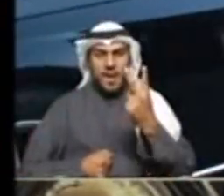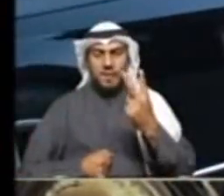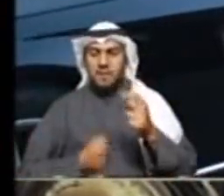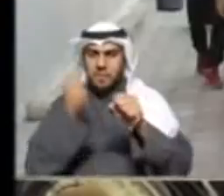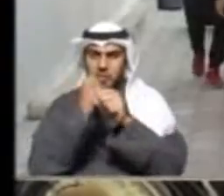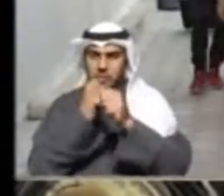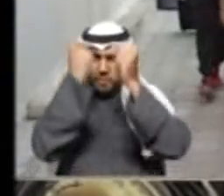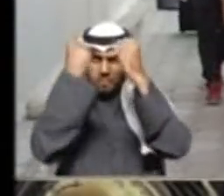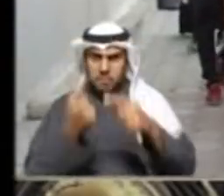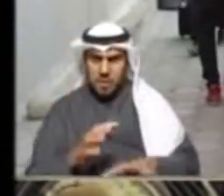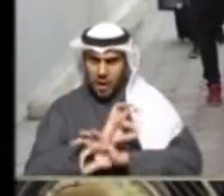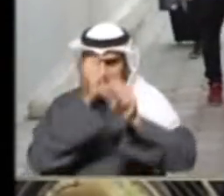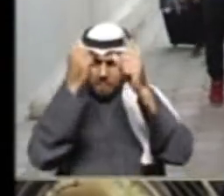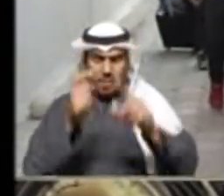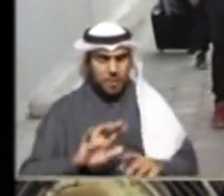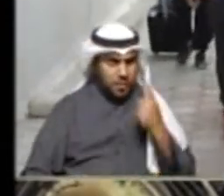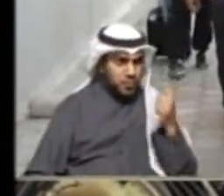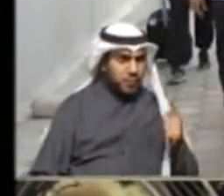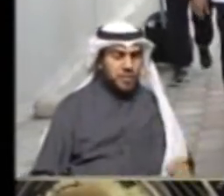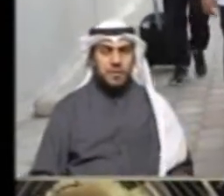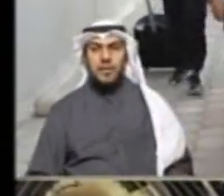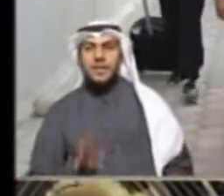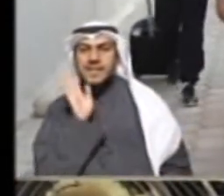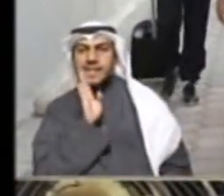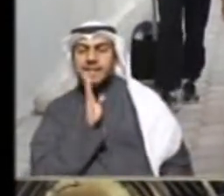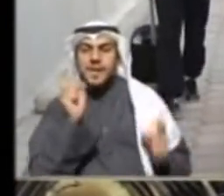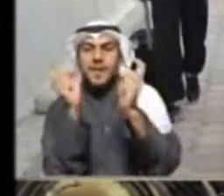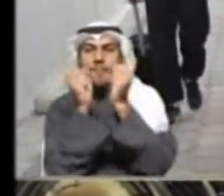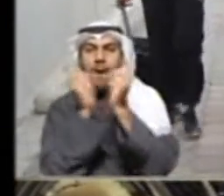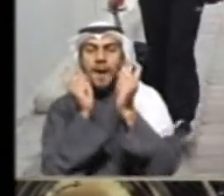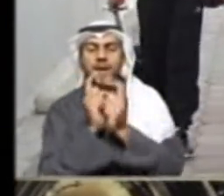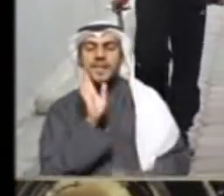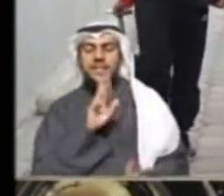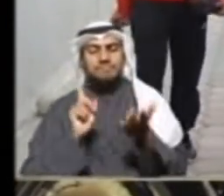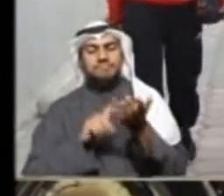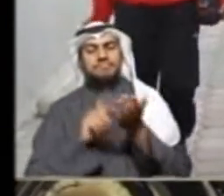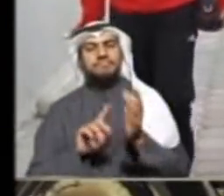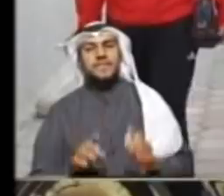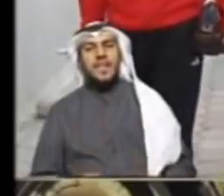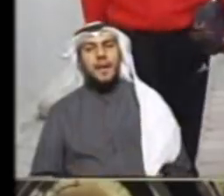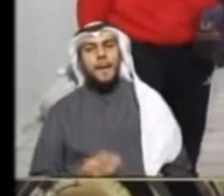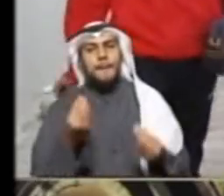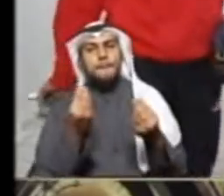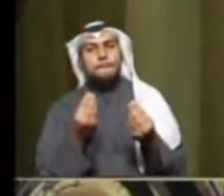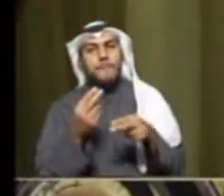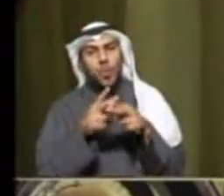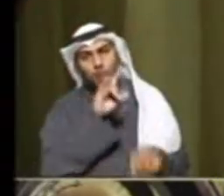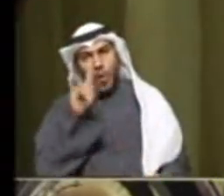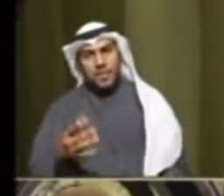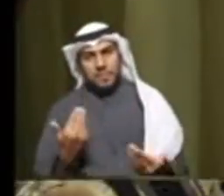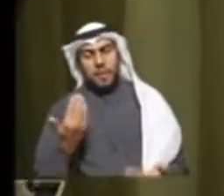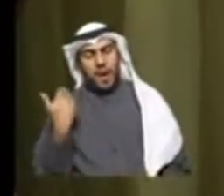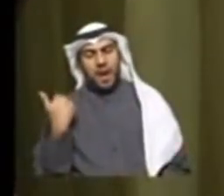النهائية للمشاركة في البطولة بالمباريات الودية أثناء فترة المعسكر قبل الوصول إلى الكويت.